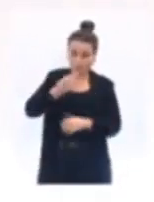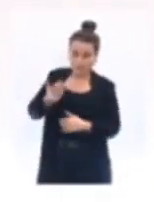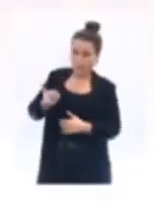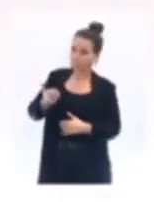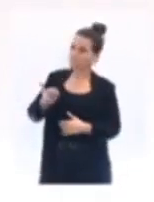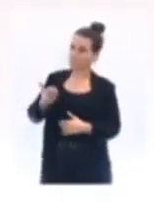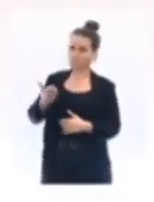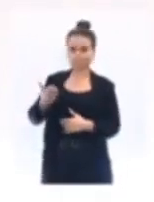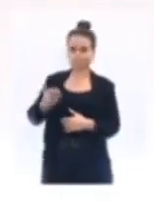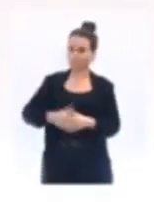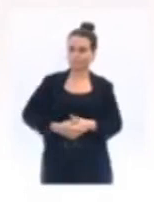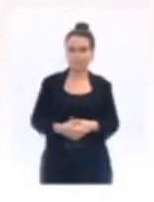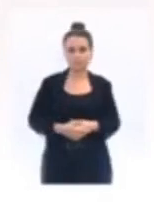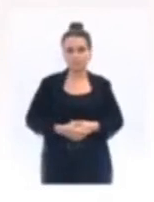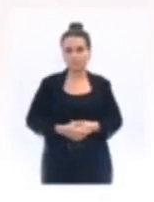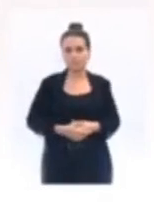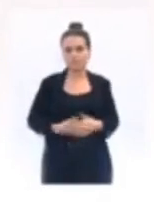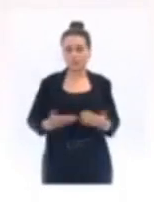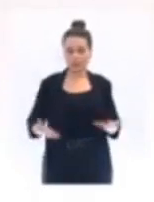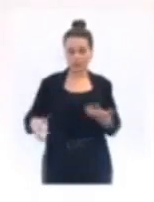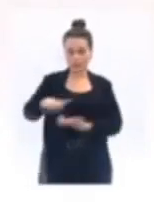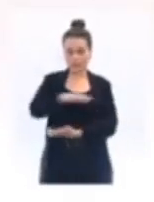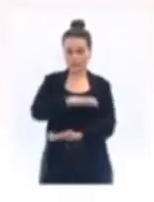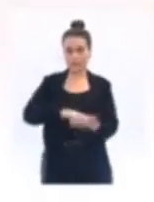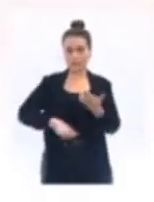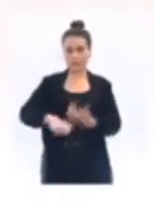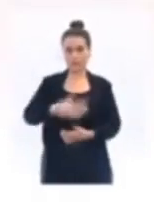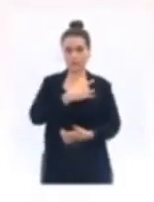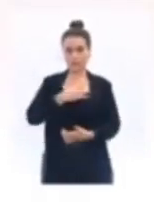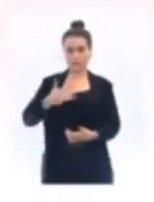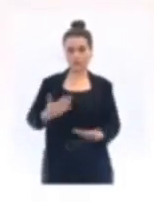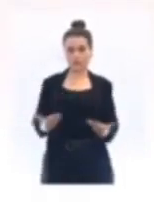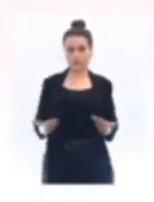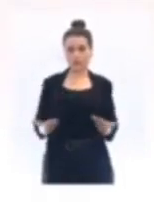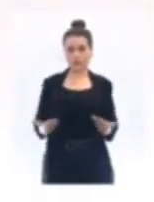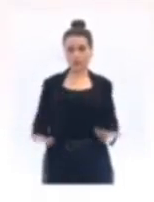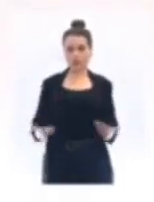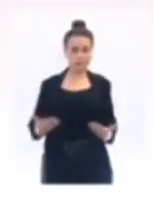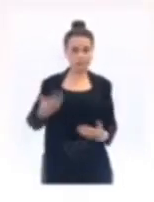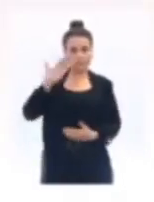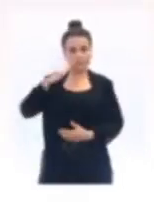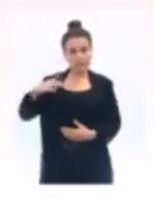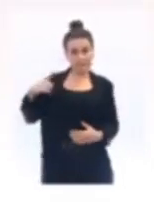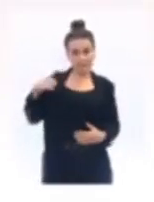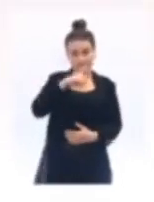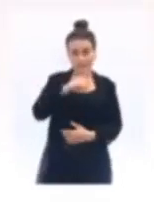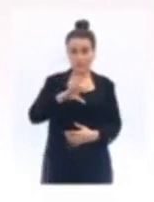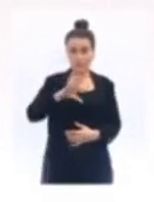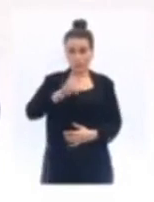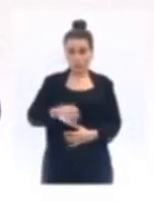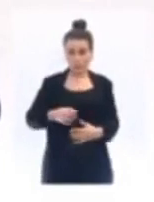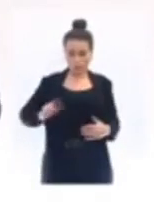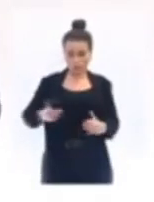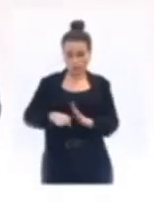couvre-feu. Je vous avais dit ici même, lors de notre dernière conférence de presse,